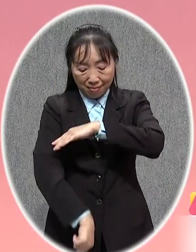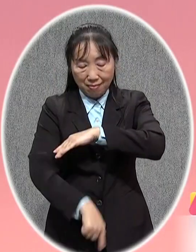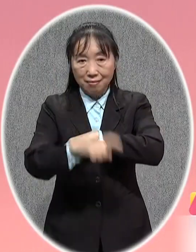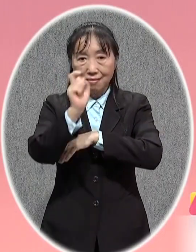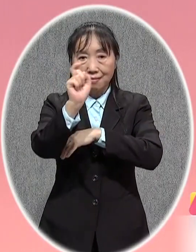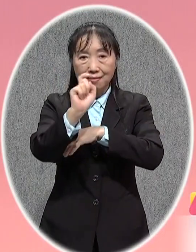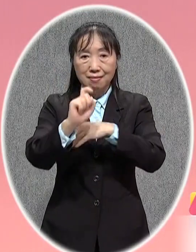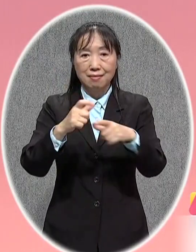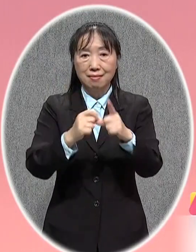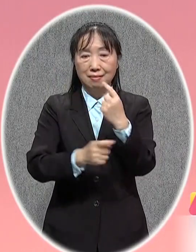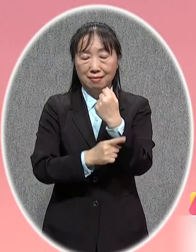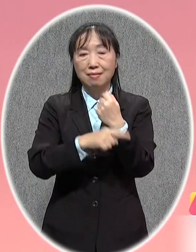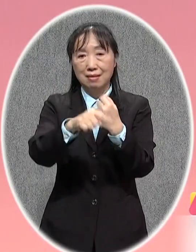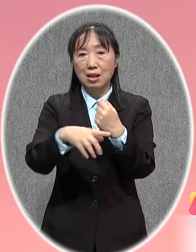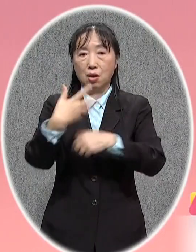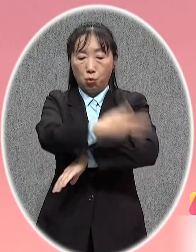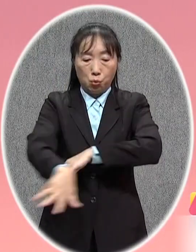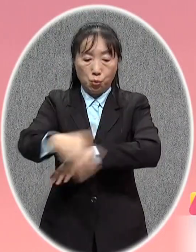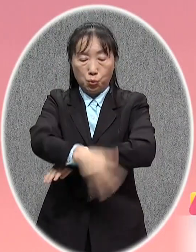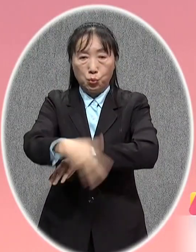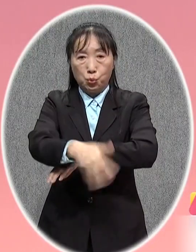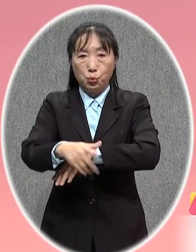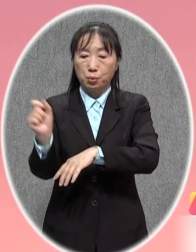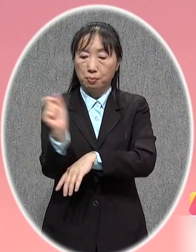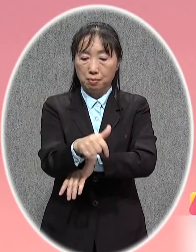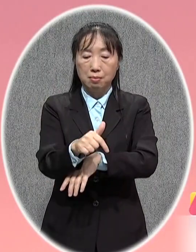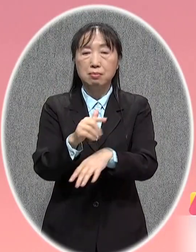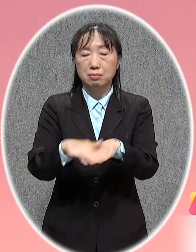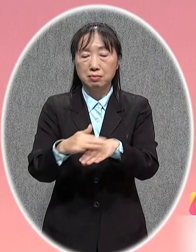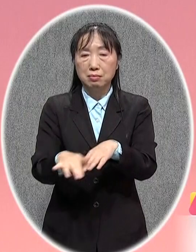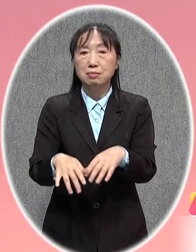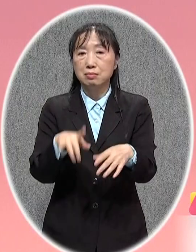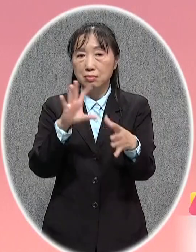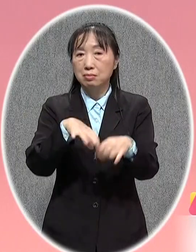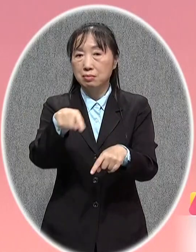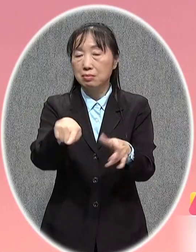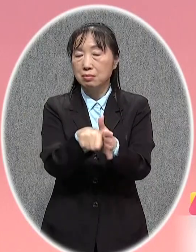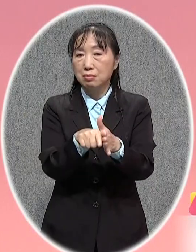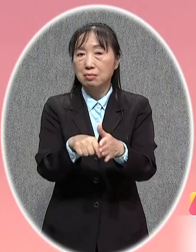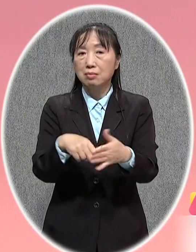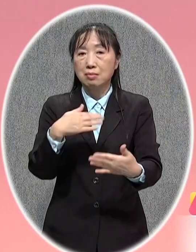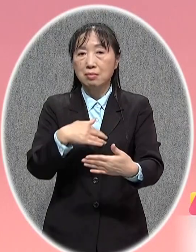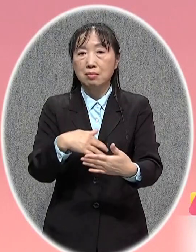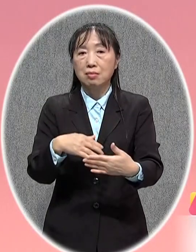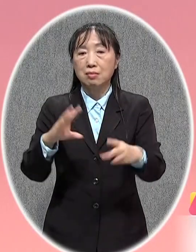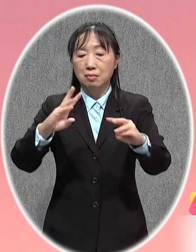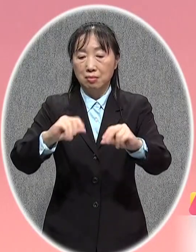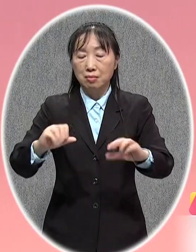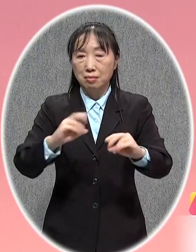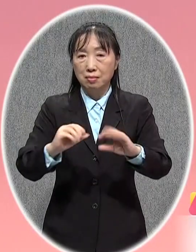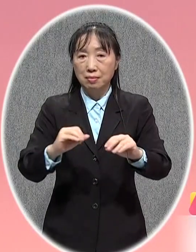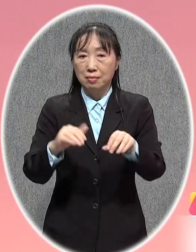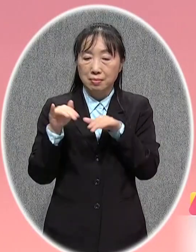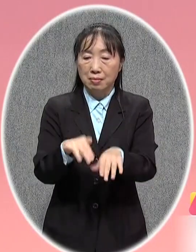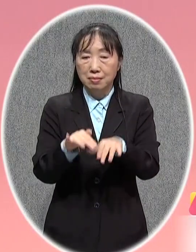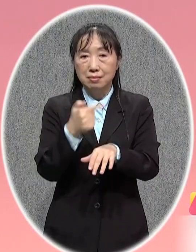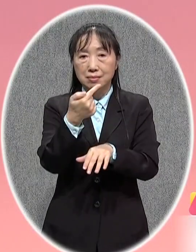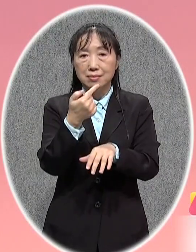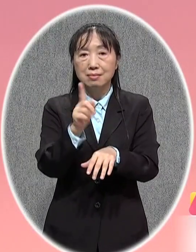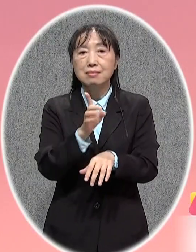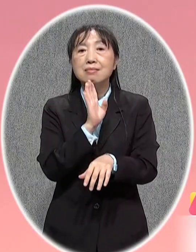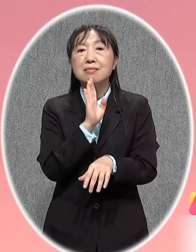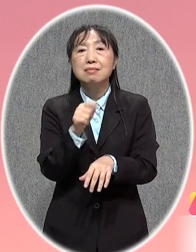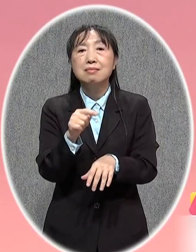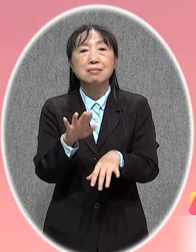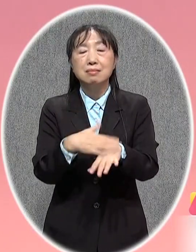它的水流会加速。那会加速的情况下，其实反而是内陆这个漂沙震荡最厉害的部分呢，